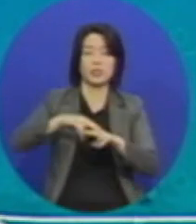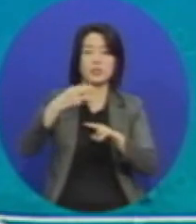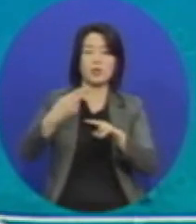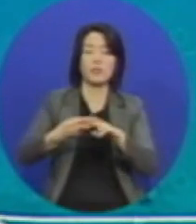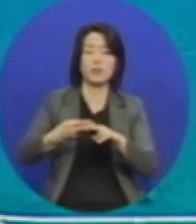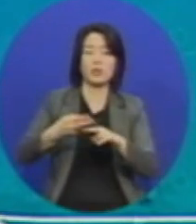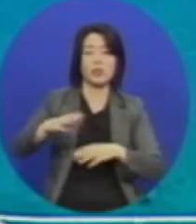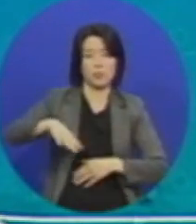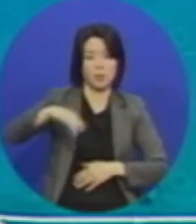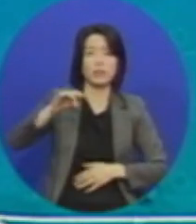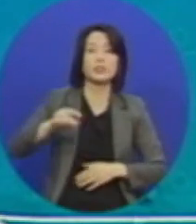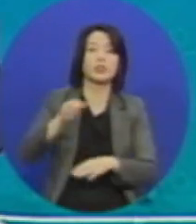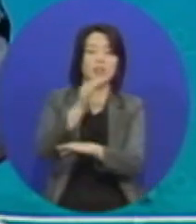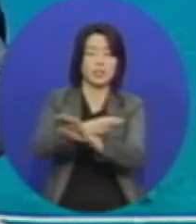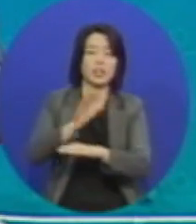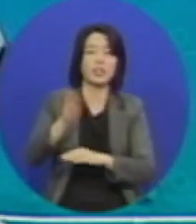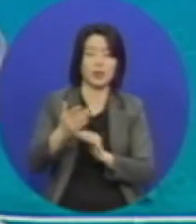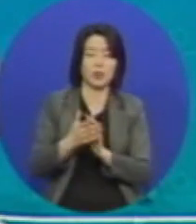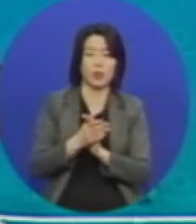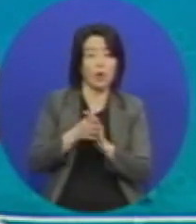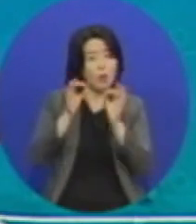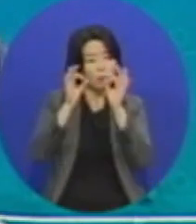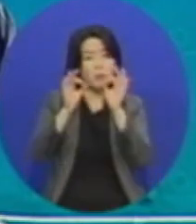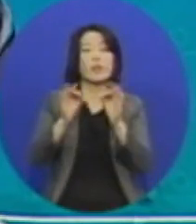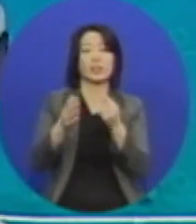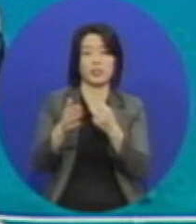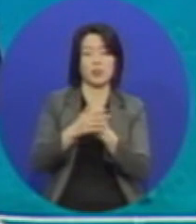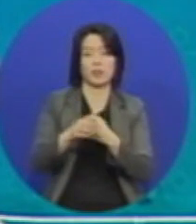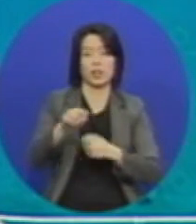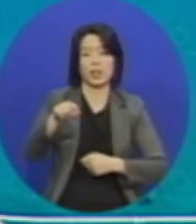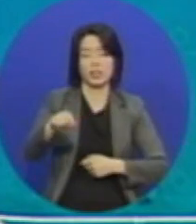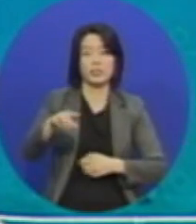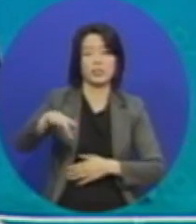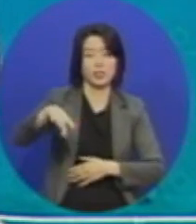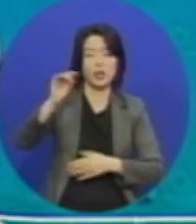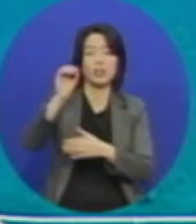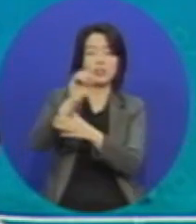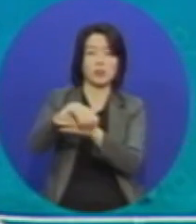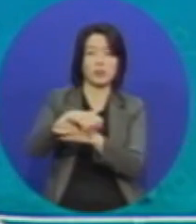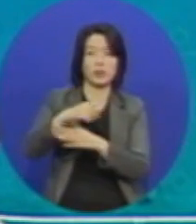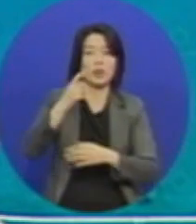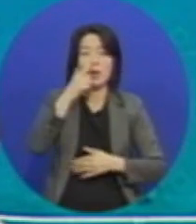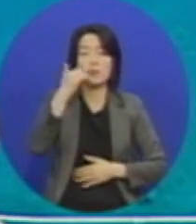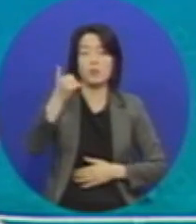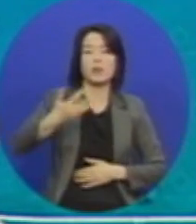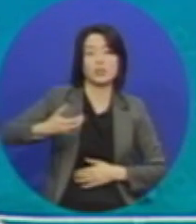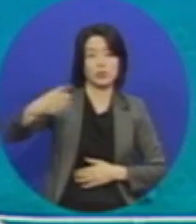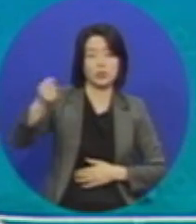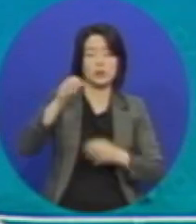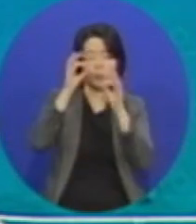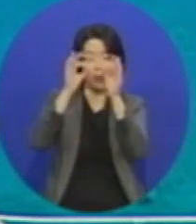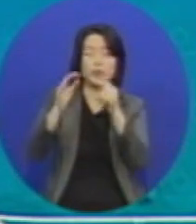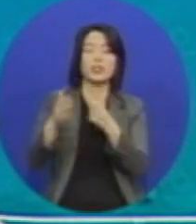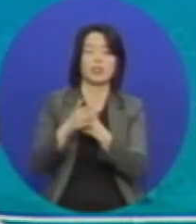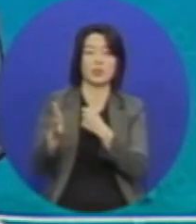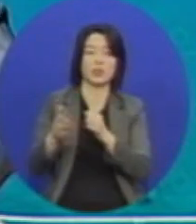사는 거예요 보이지가 그렇게 보이니까 첫 열매가 부모님 것으로 보이니까